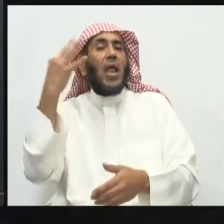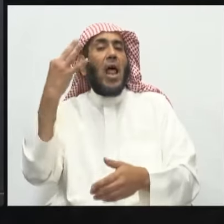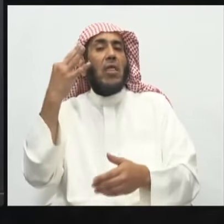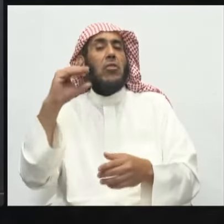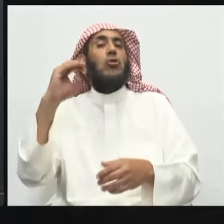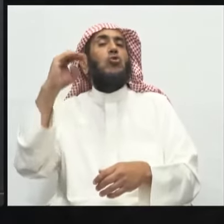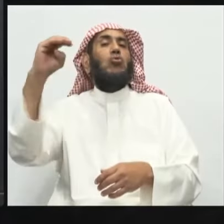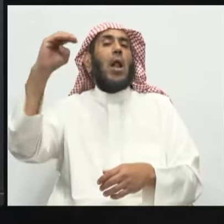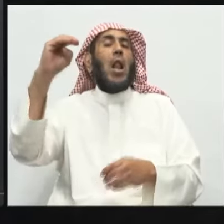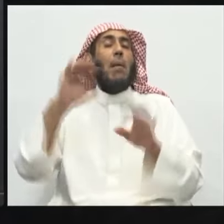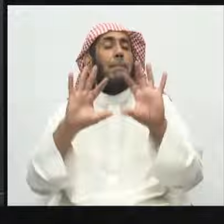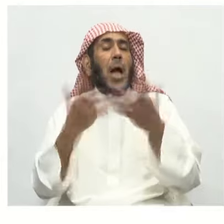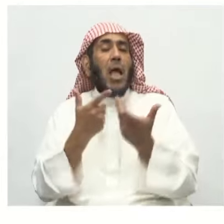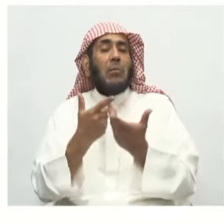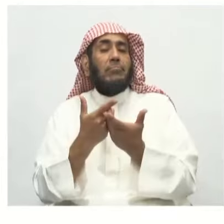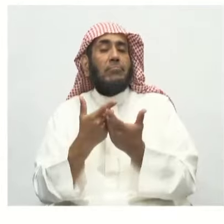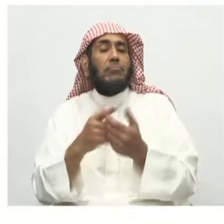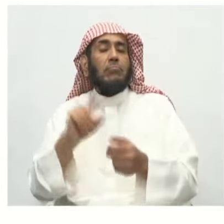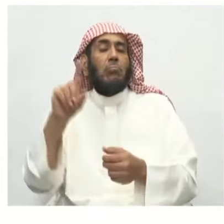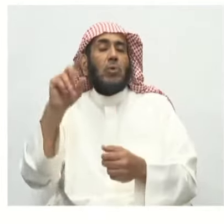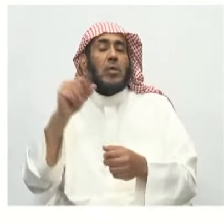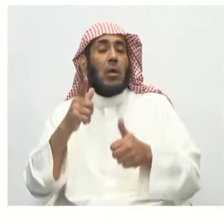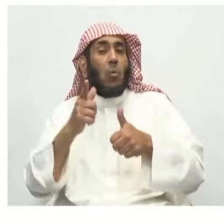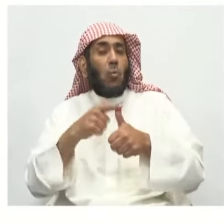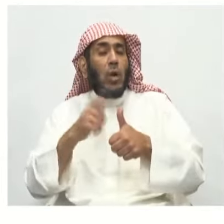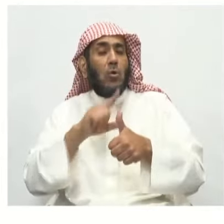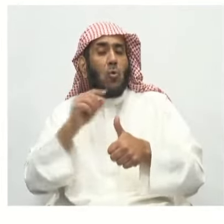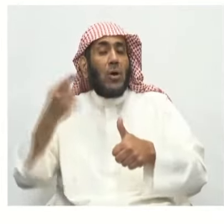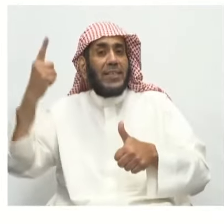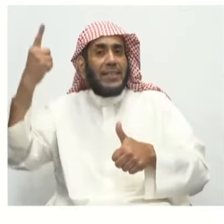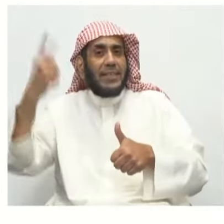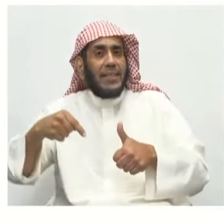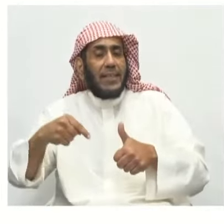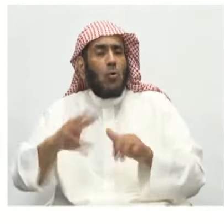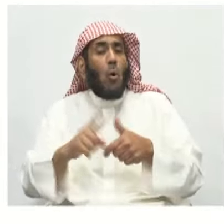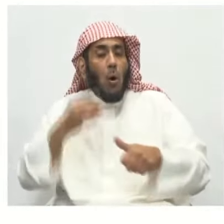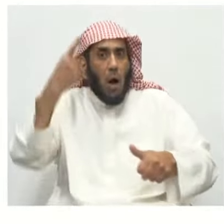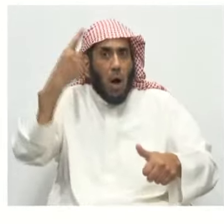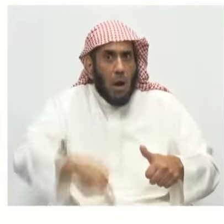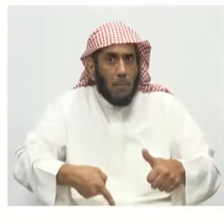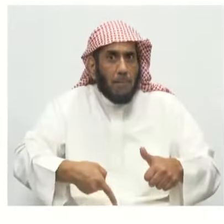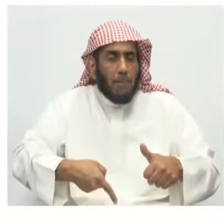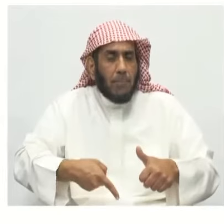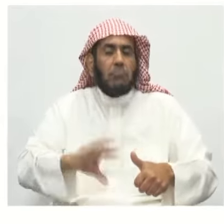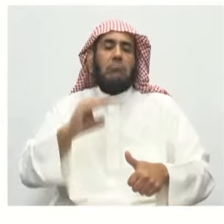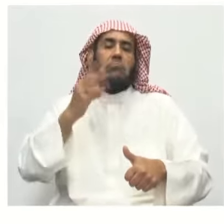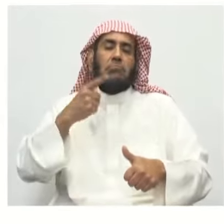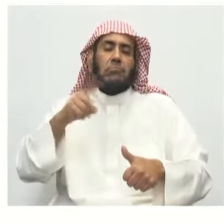جمل ما هي ممتاز نقول هو السحر محرم